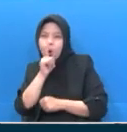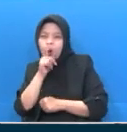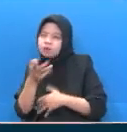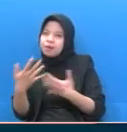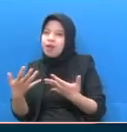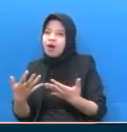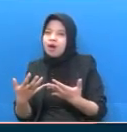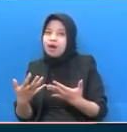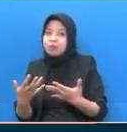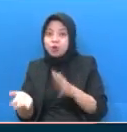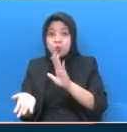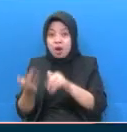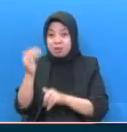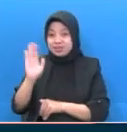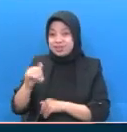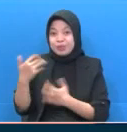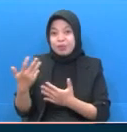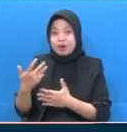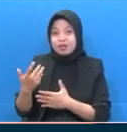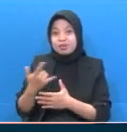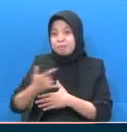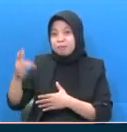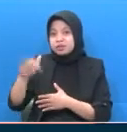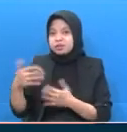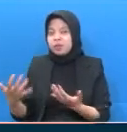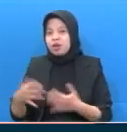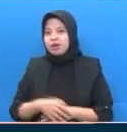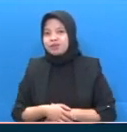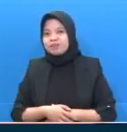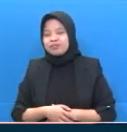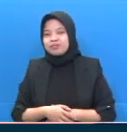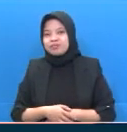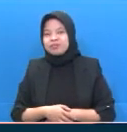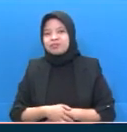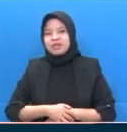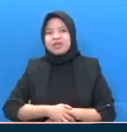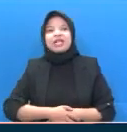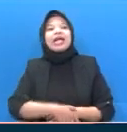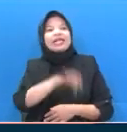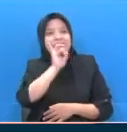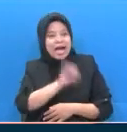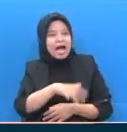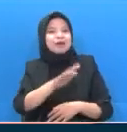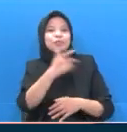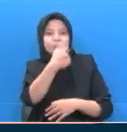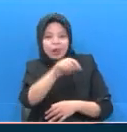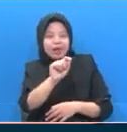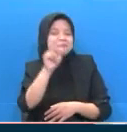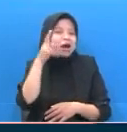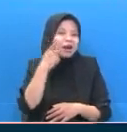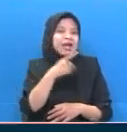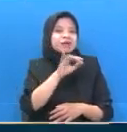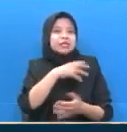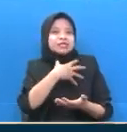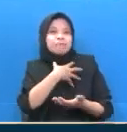ini masih akan berlaku, Prof. Ibnu? Ya, kemarin kan sudah tidak. Jadi kemarin kan